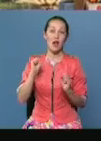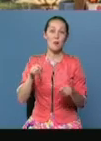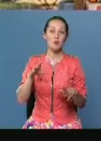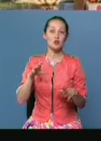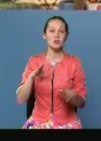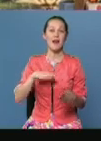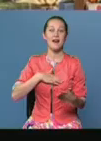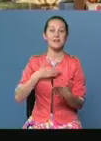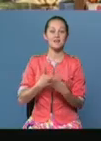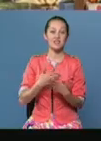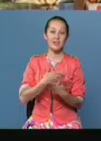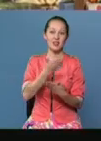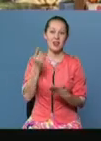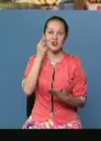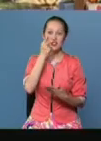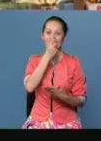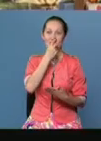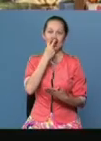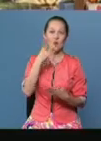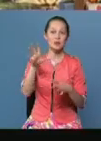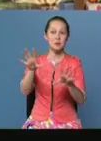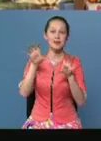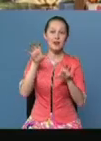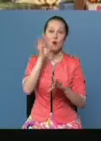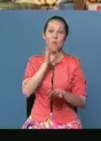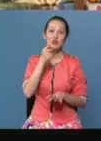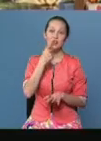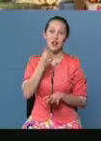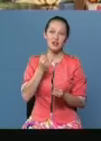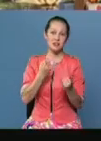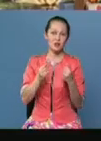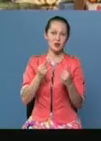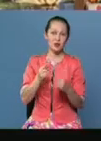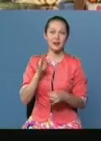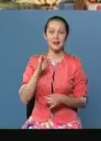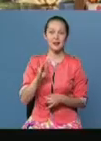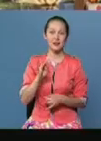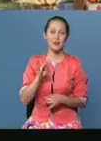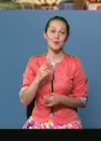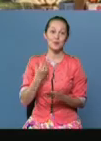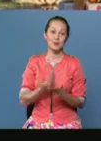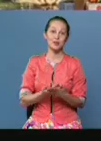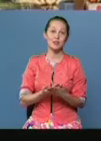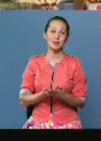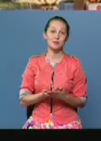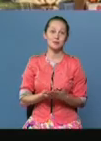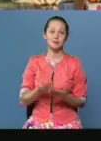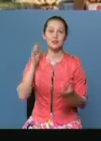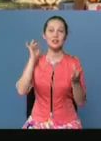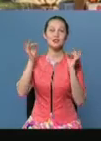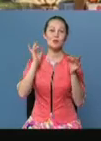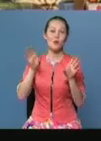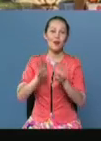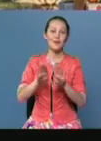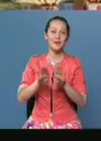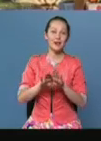активизировать наше сенсорное восприятие, такое как оранжевый, красный, желтый. Ну и звуковой интерес проявляется,